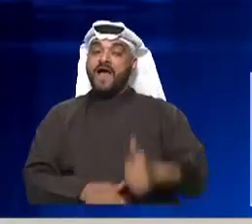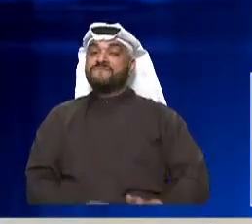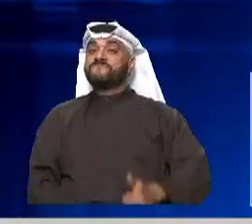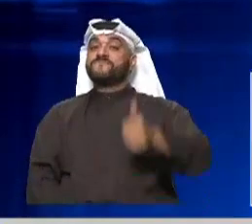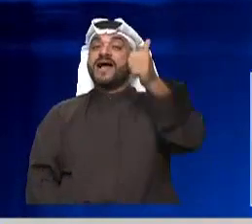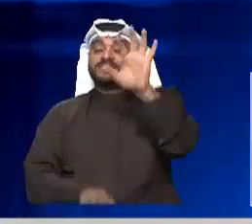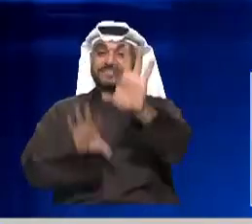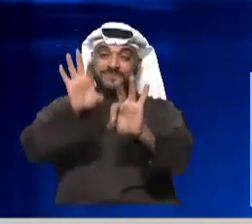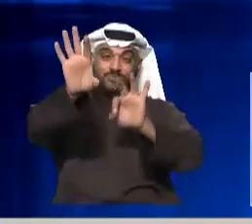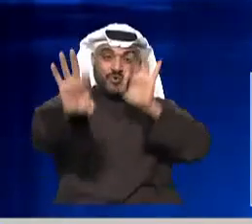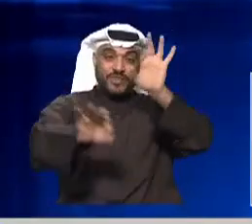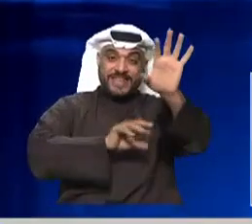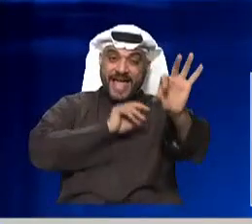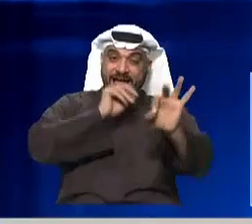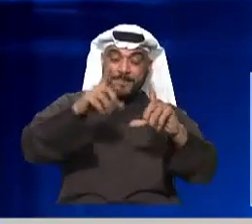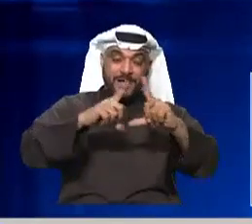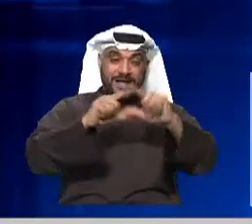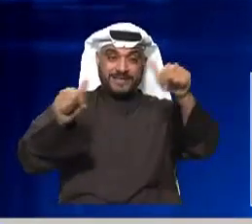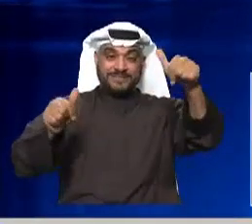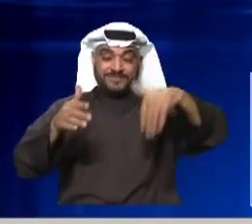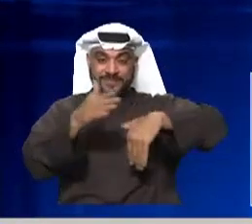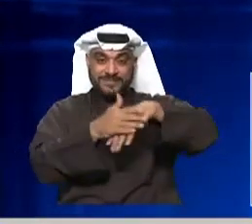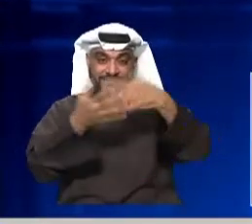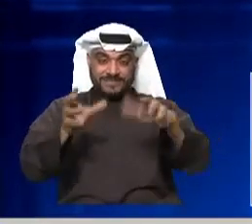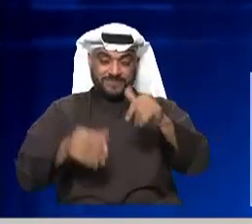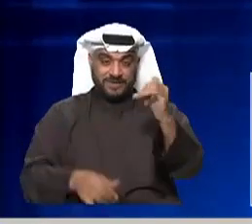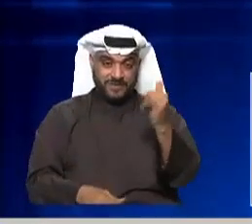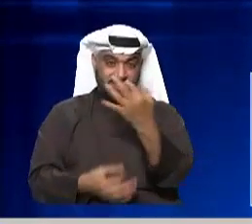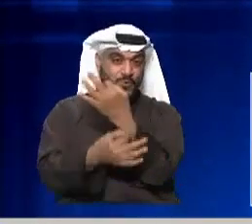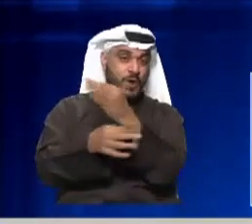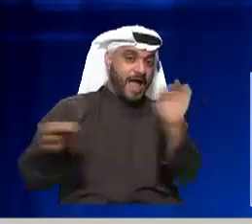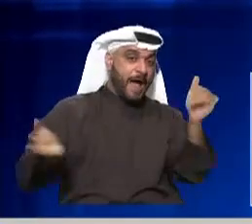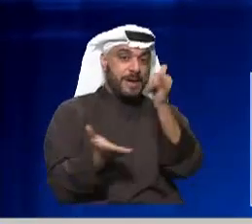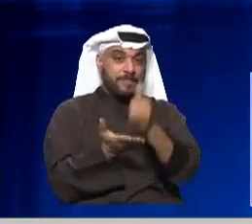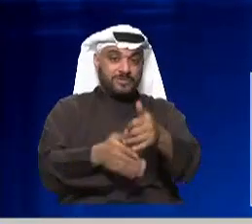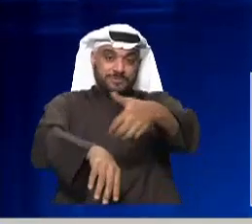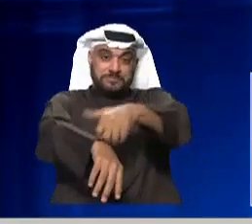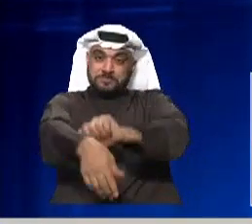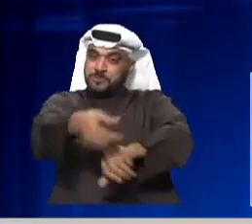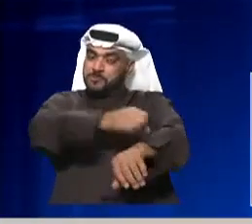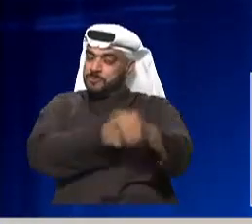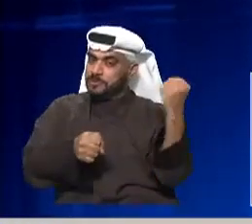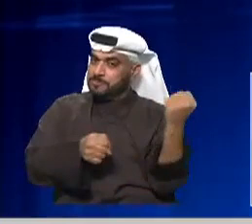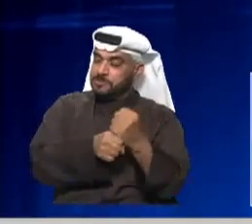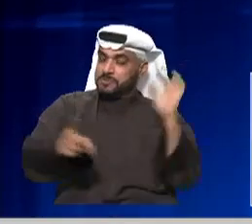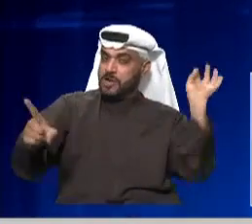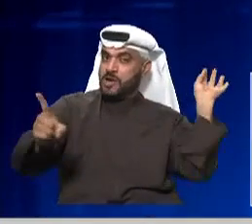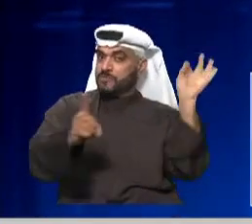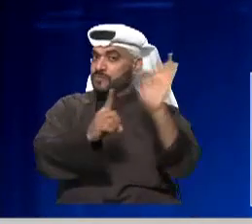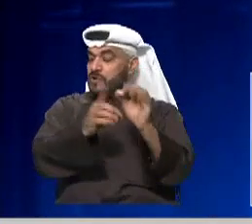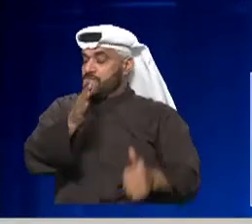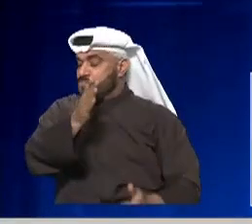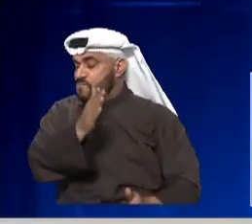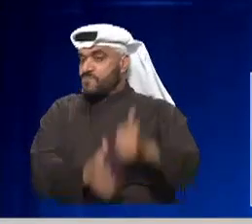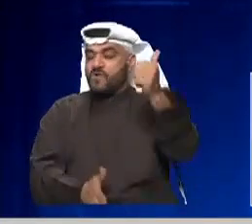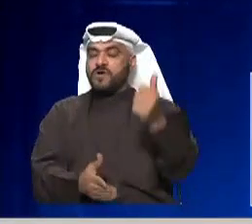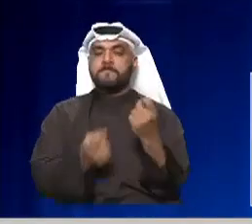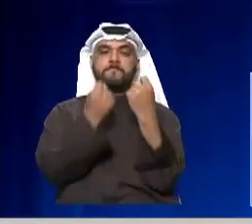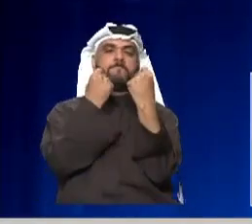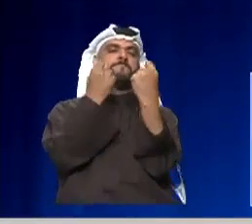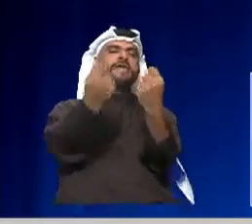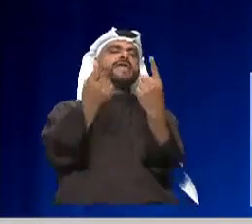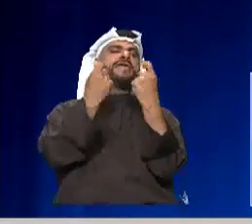المنتخبات المشاركه في هذا العرس الخليجي وللجه القائمه على الاعداد لهذه الدوره التوفيق والسداد